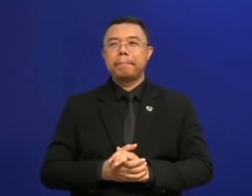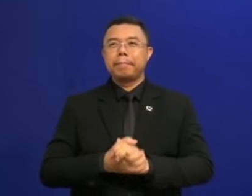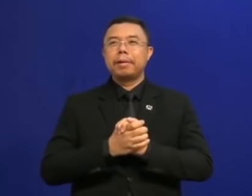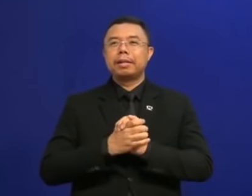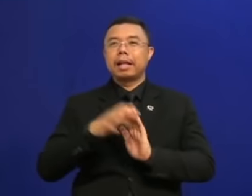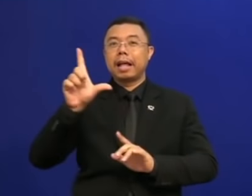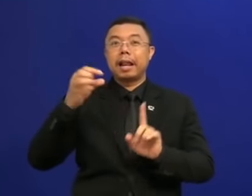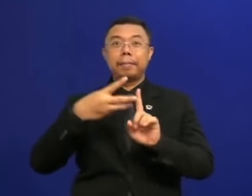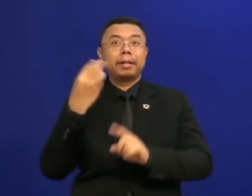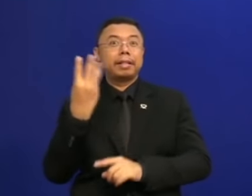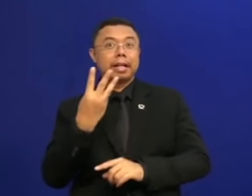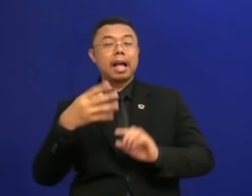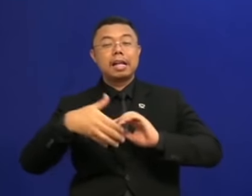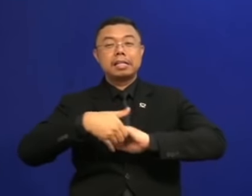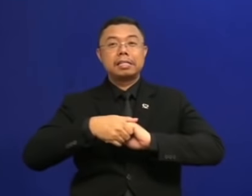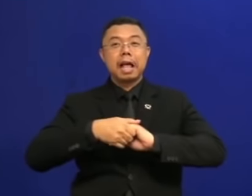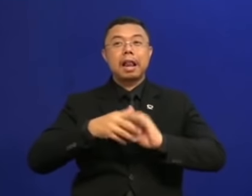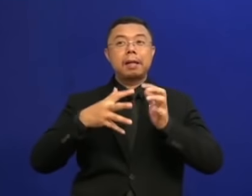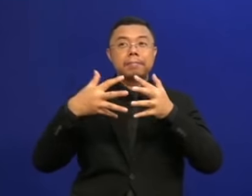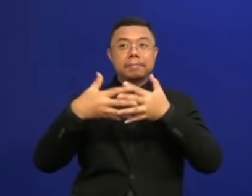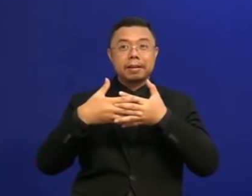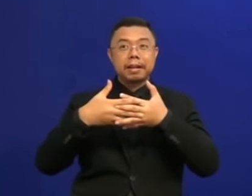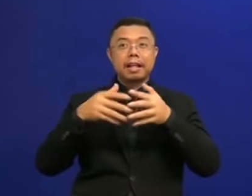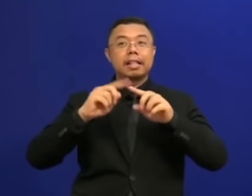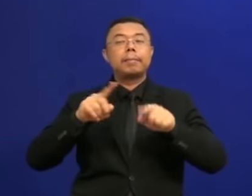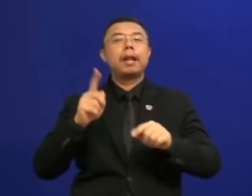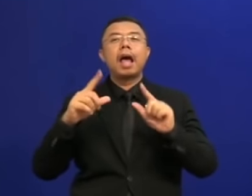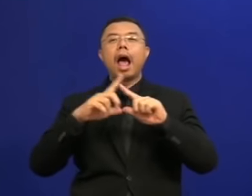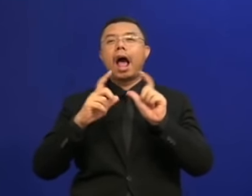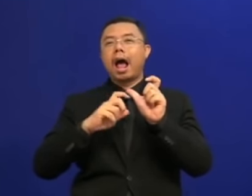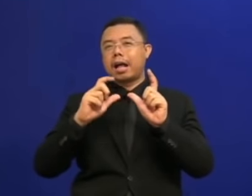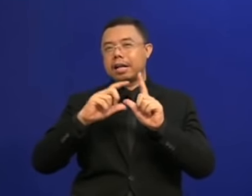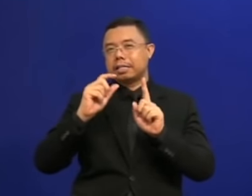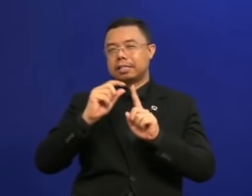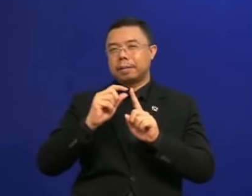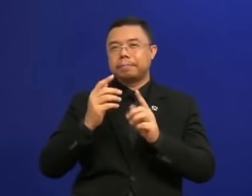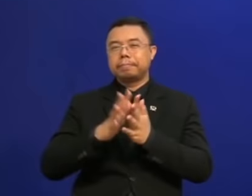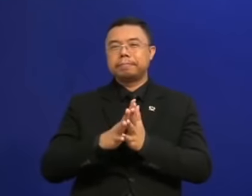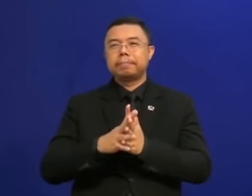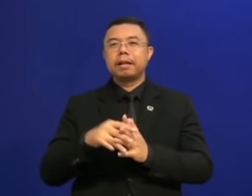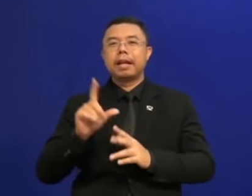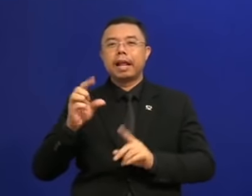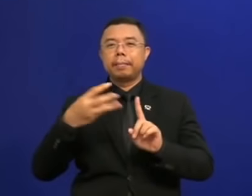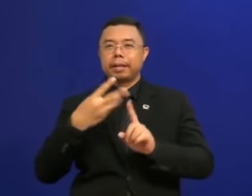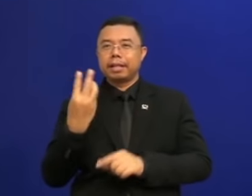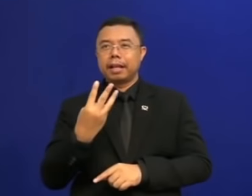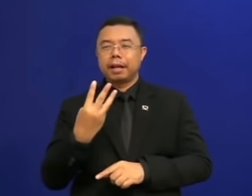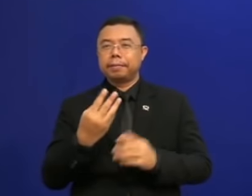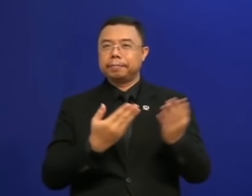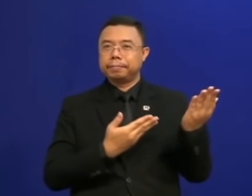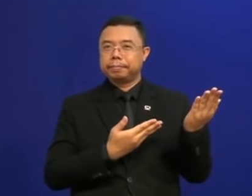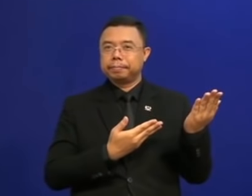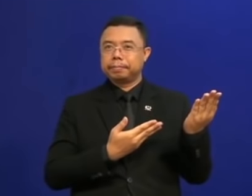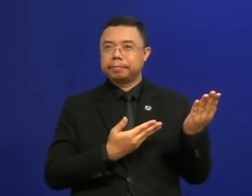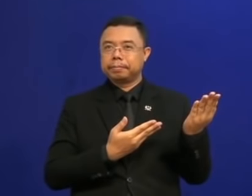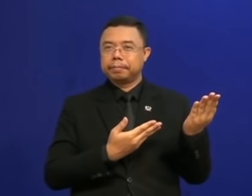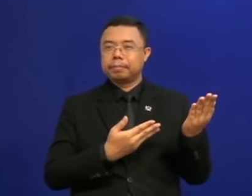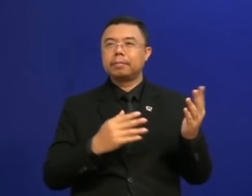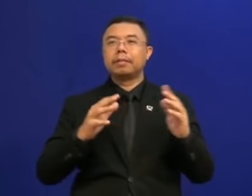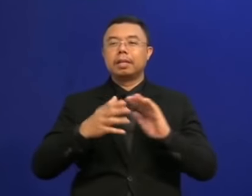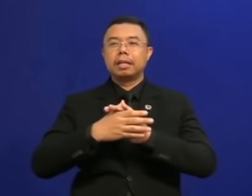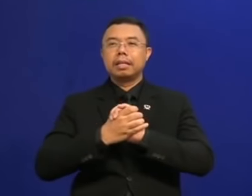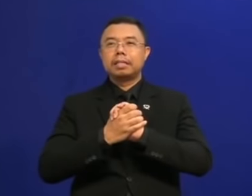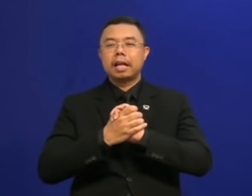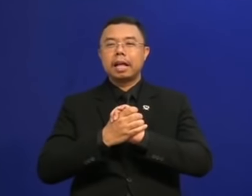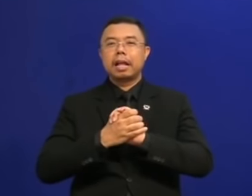Salam LB3, salam kerk. Tapi juga ada salam LB3. Ini salam